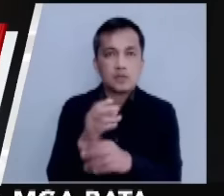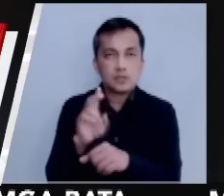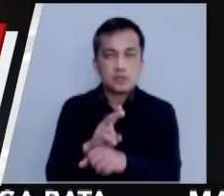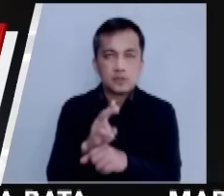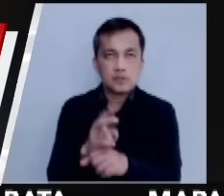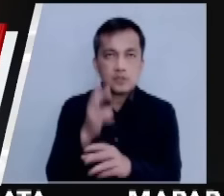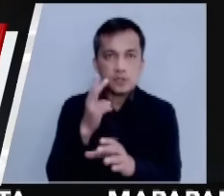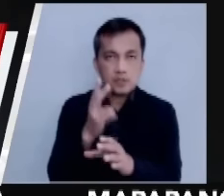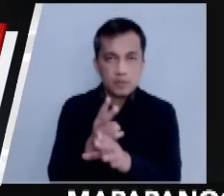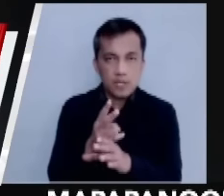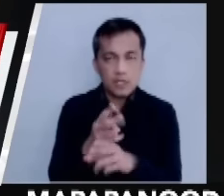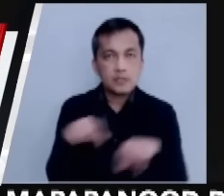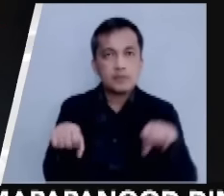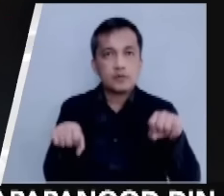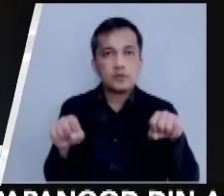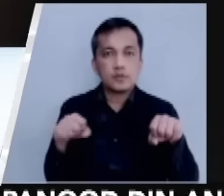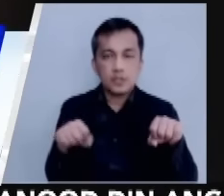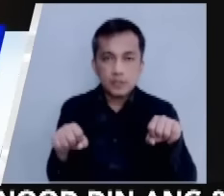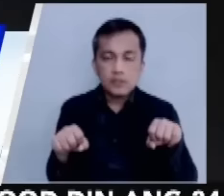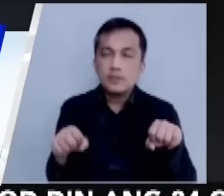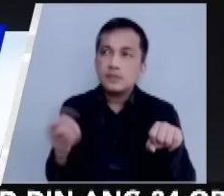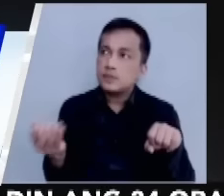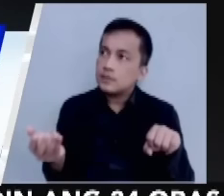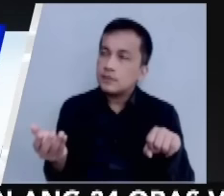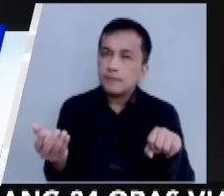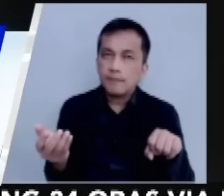motorcycles, at least